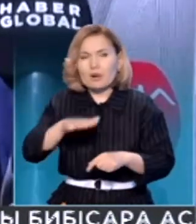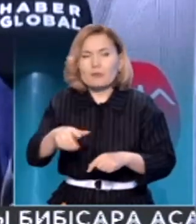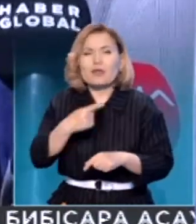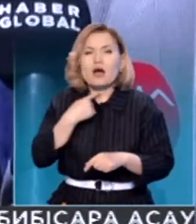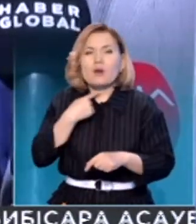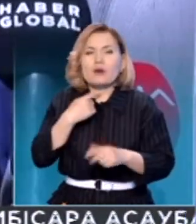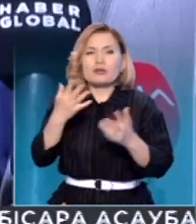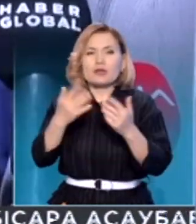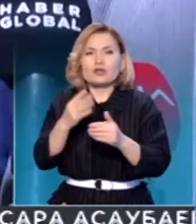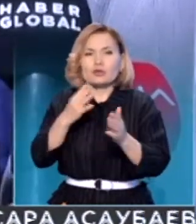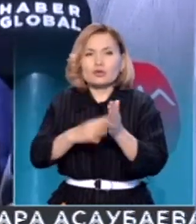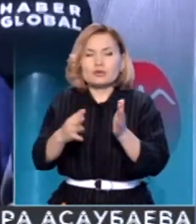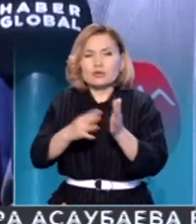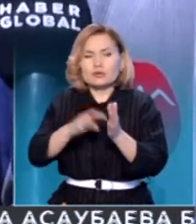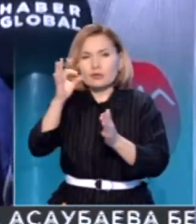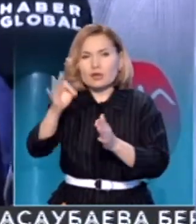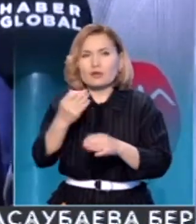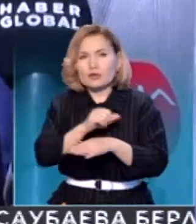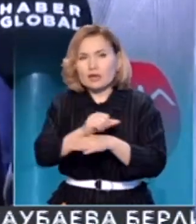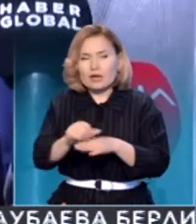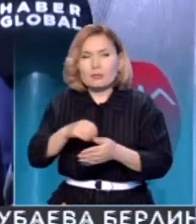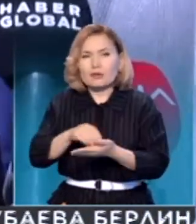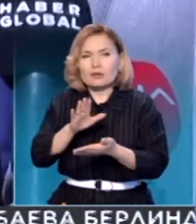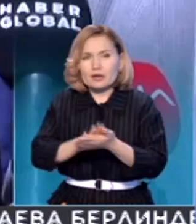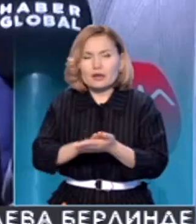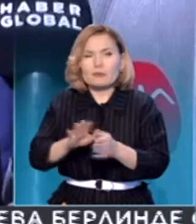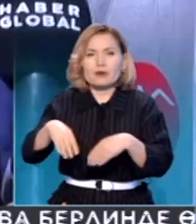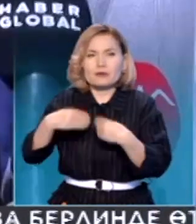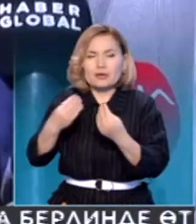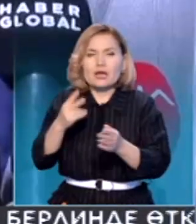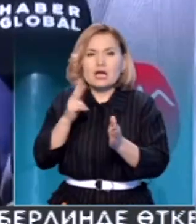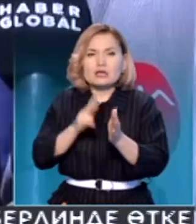дауыстардың 99%, ал шетелде берілген дауыстардың